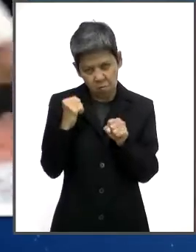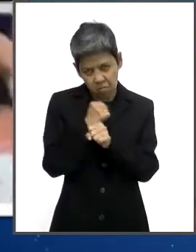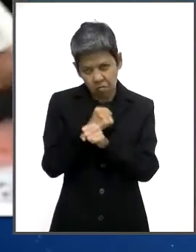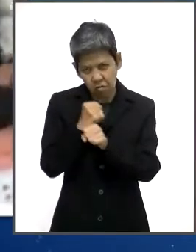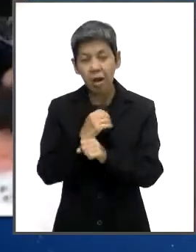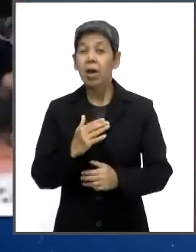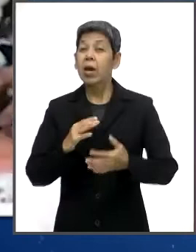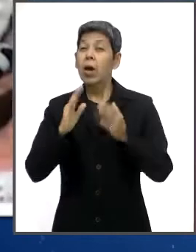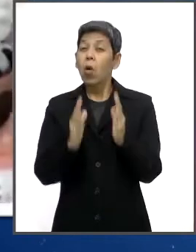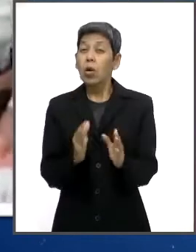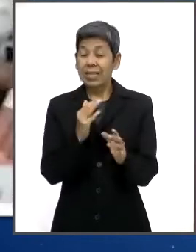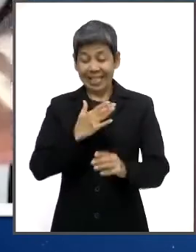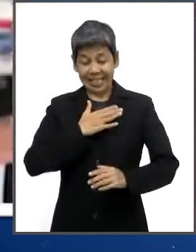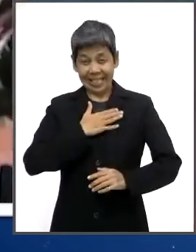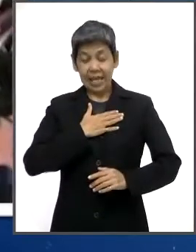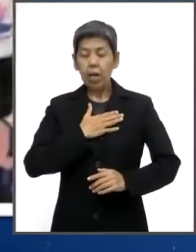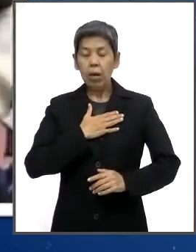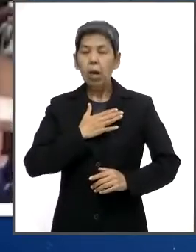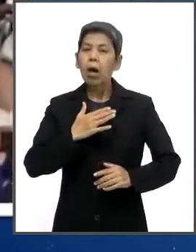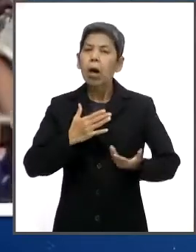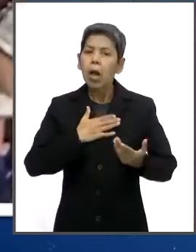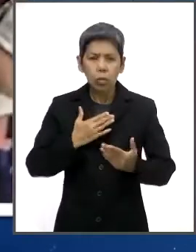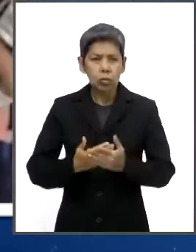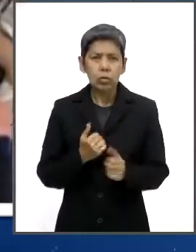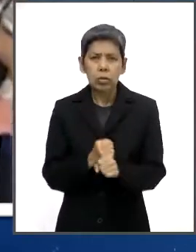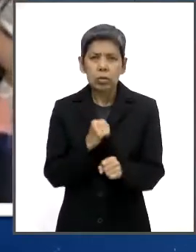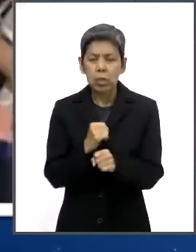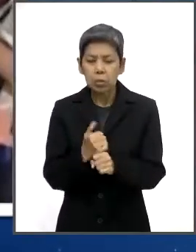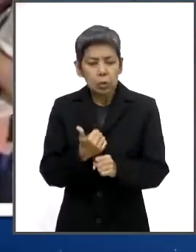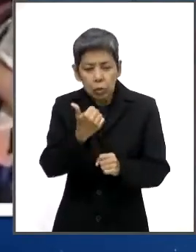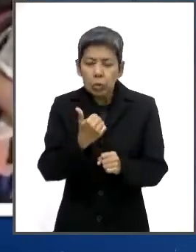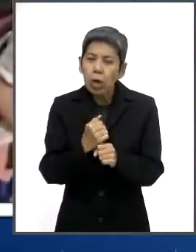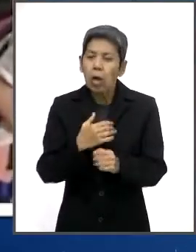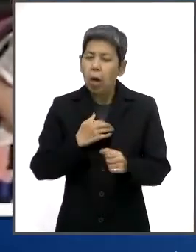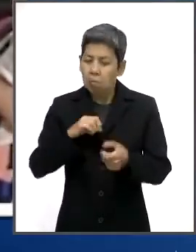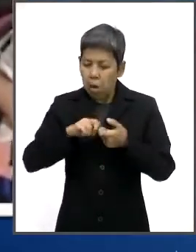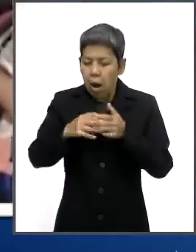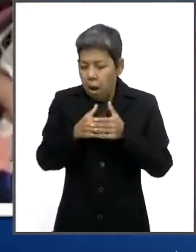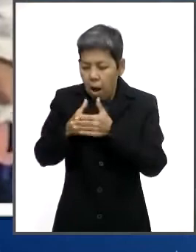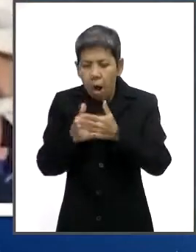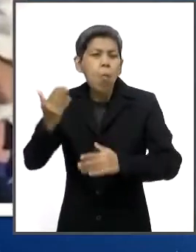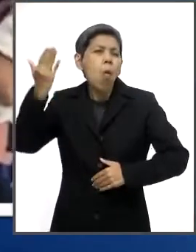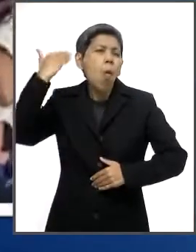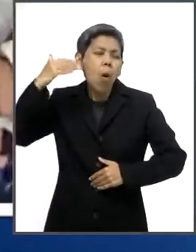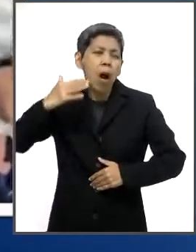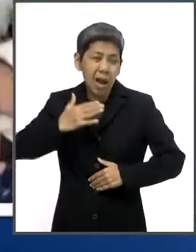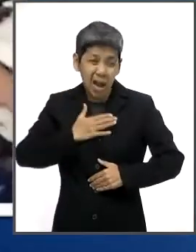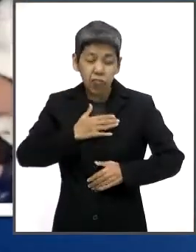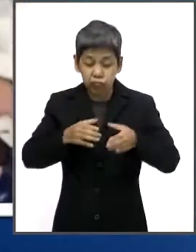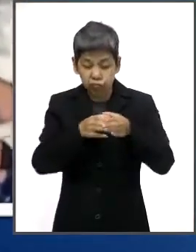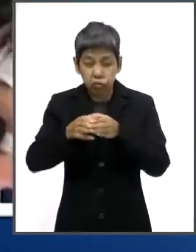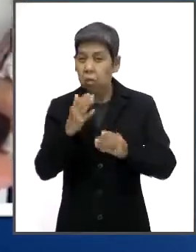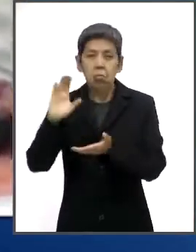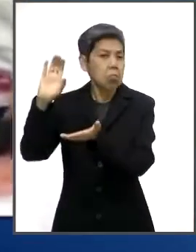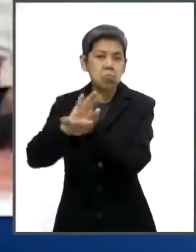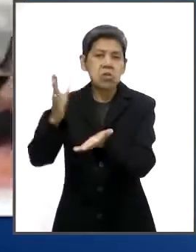คือเส้นทางของพี่อ่ะไม่ใช่รวยด้วยกลีบกุหลาบนะคะเส้นทางแต่ละครั้งอ่ะสมัยก่อนนะคะพวกเรา